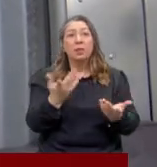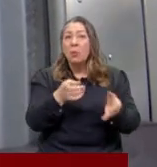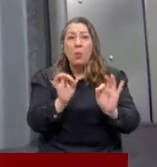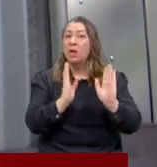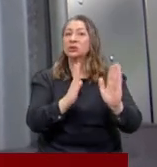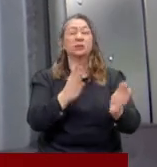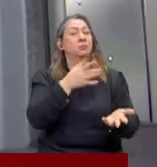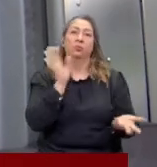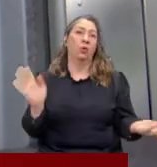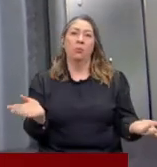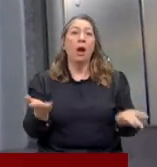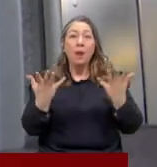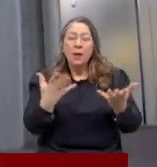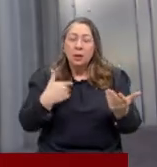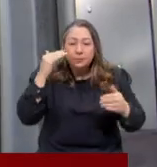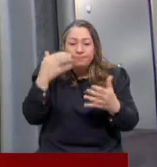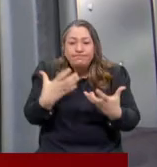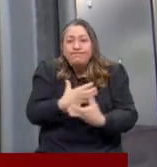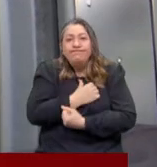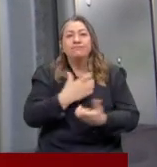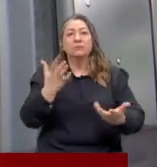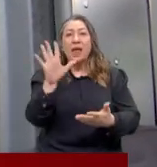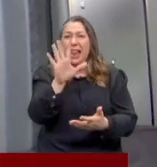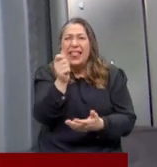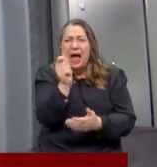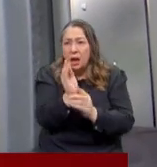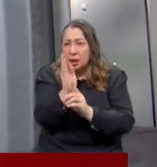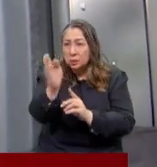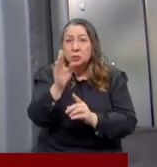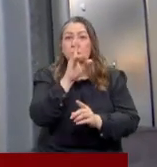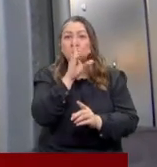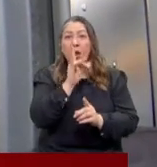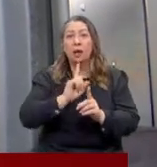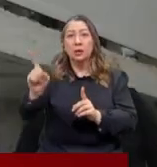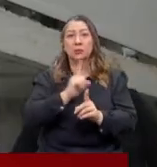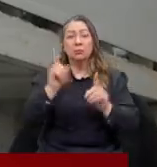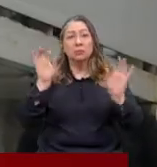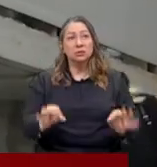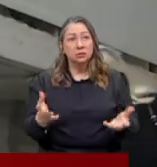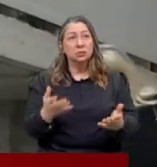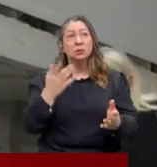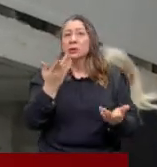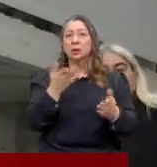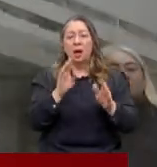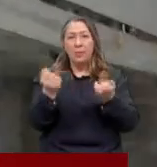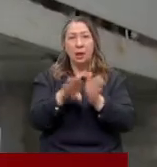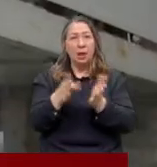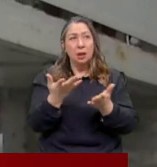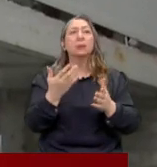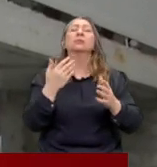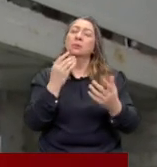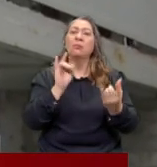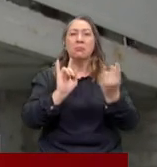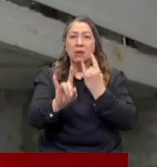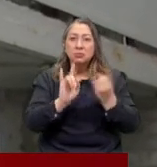bu bilemiyorum. Ama yani mağdur oluyoruz. 50 liraya gittiğimiz yere 150 liraya gitmeye başladı. Fiyatınız nerede? Kapının önünde duruyor. Toplu